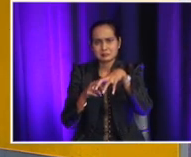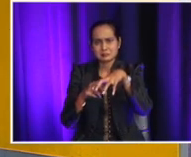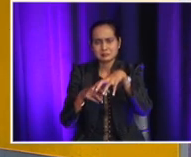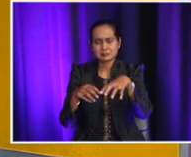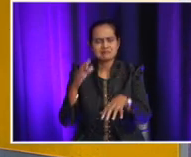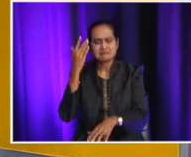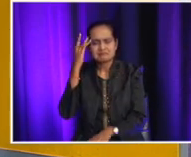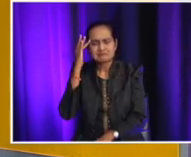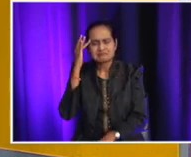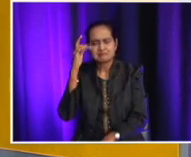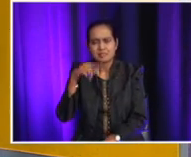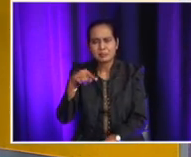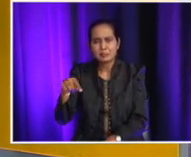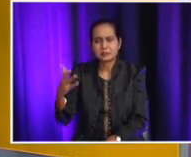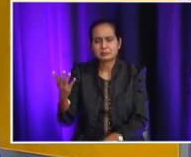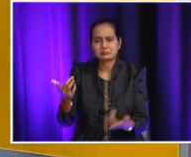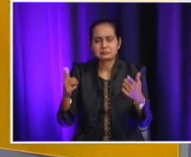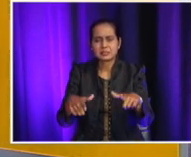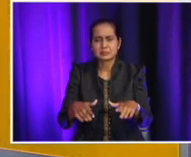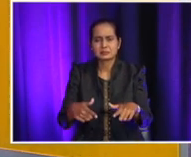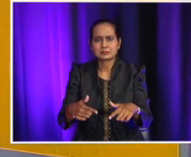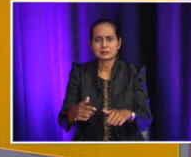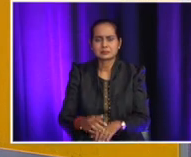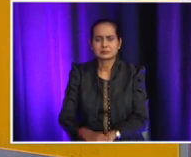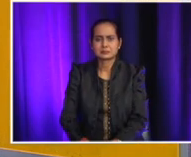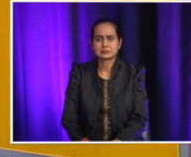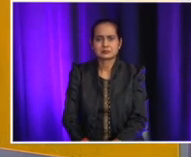apa orang tahu macam-macam